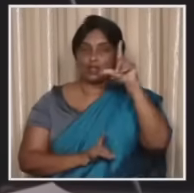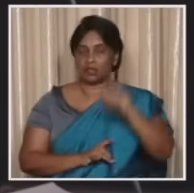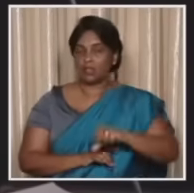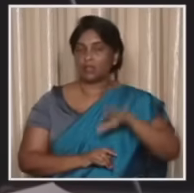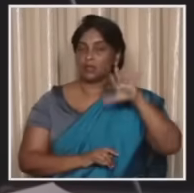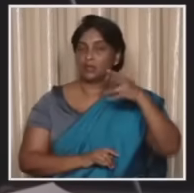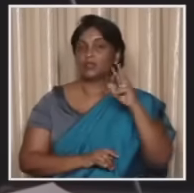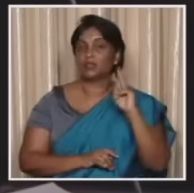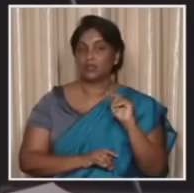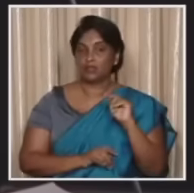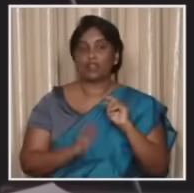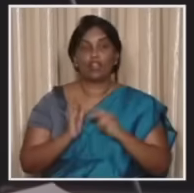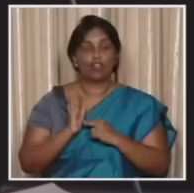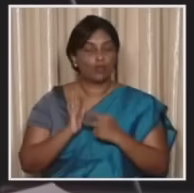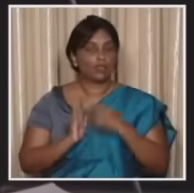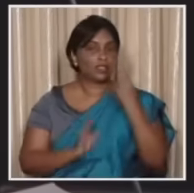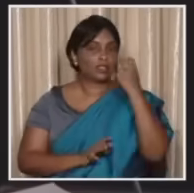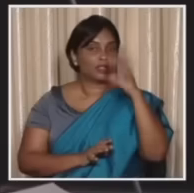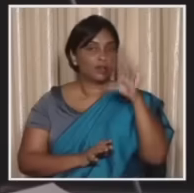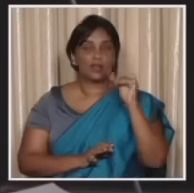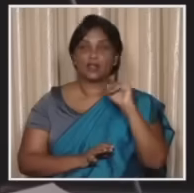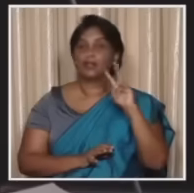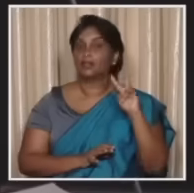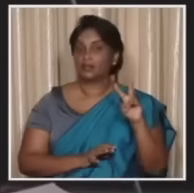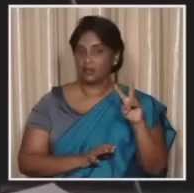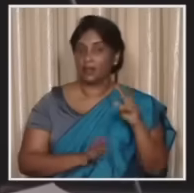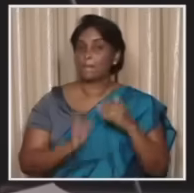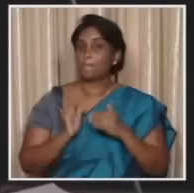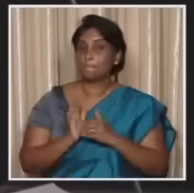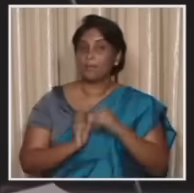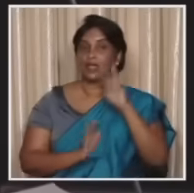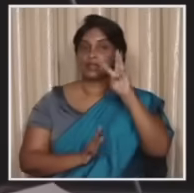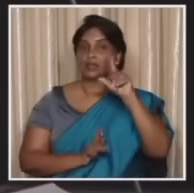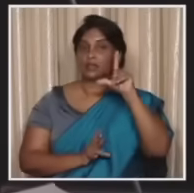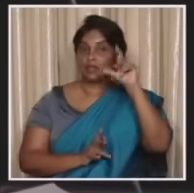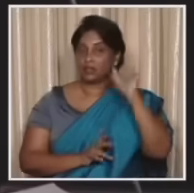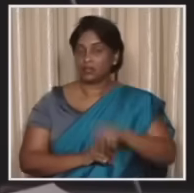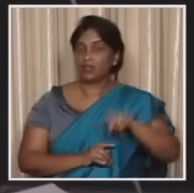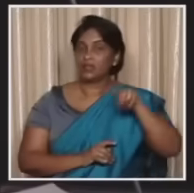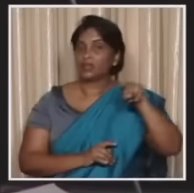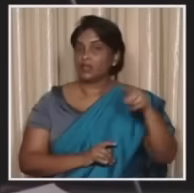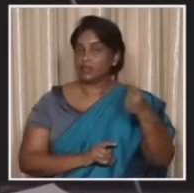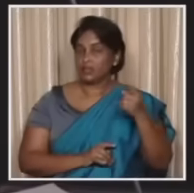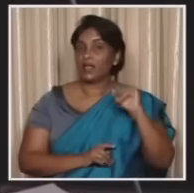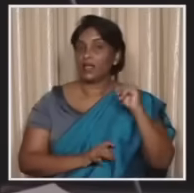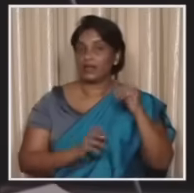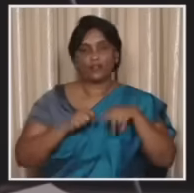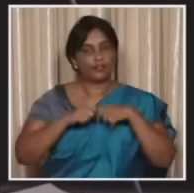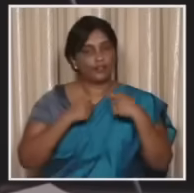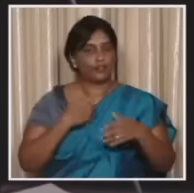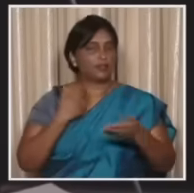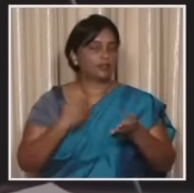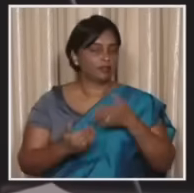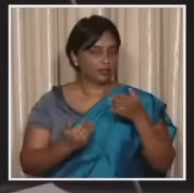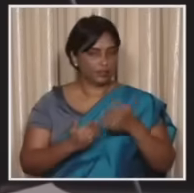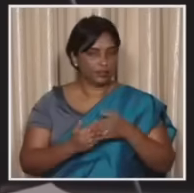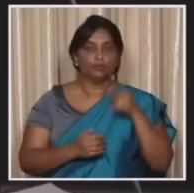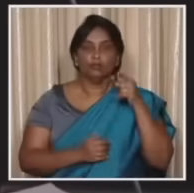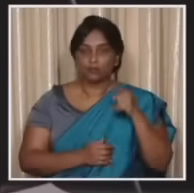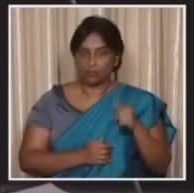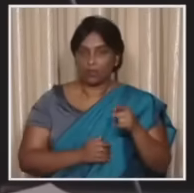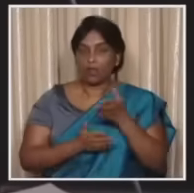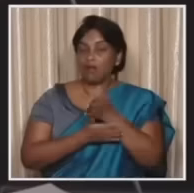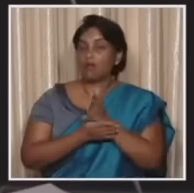387,520ක් ව්‍යාපෘති 2562ක් යටතේ මිලියන 37,160 වීදම් කරලා හැදුවා. එතකොට